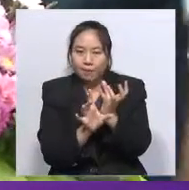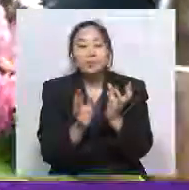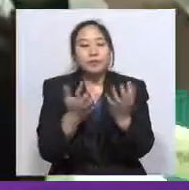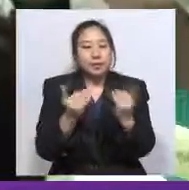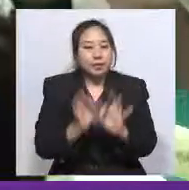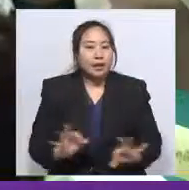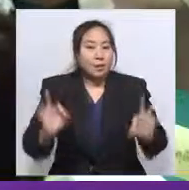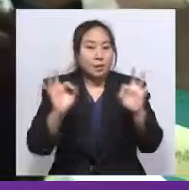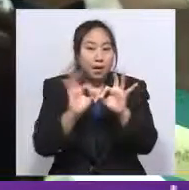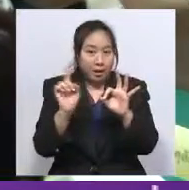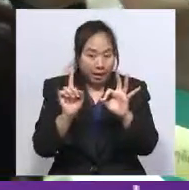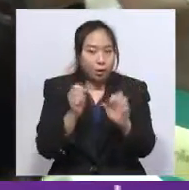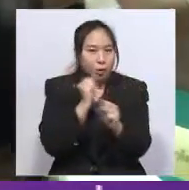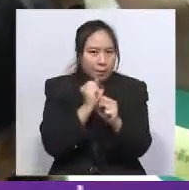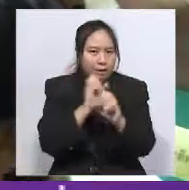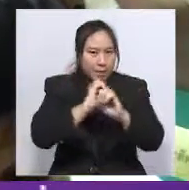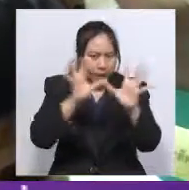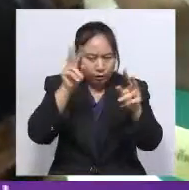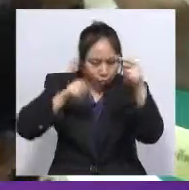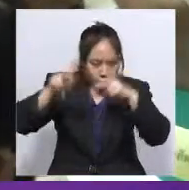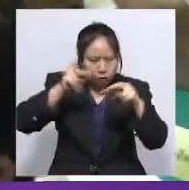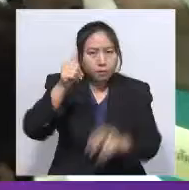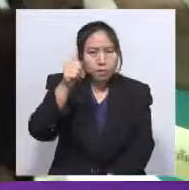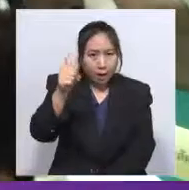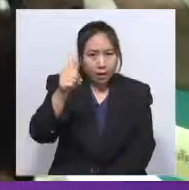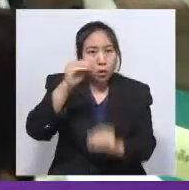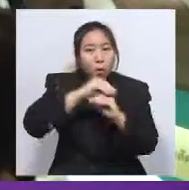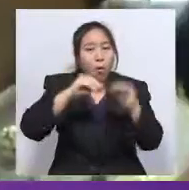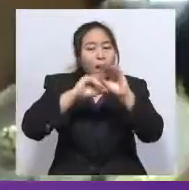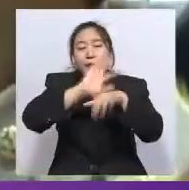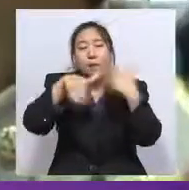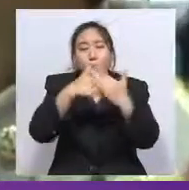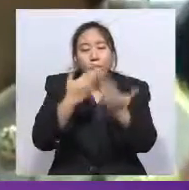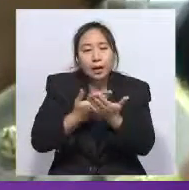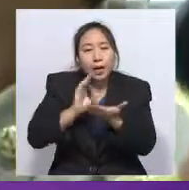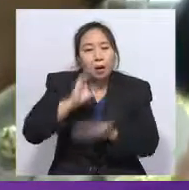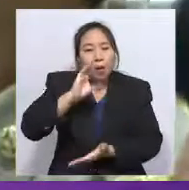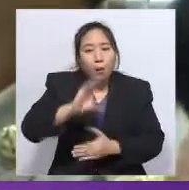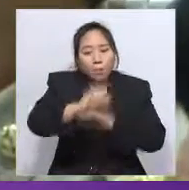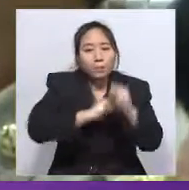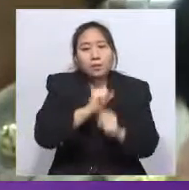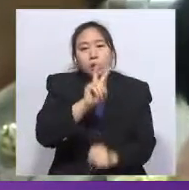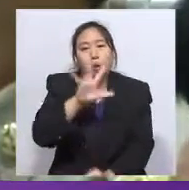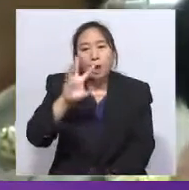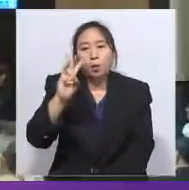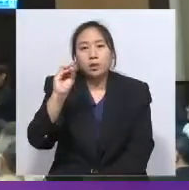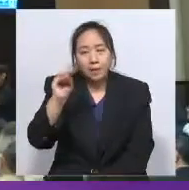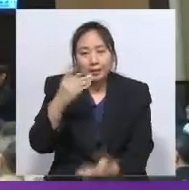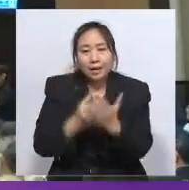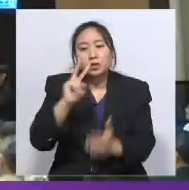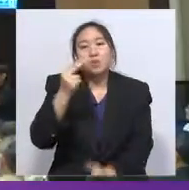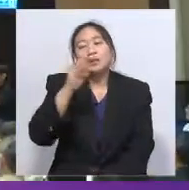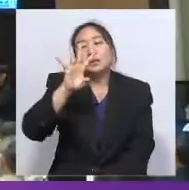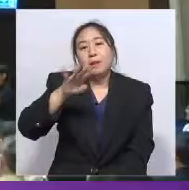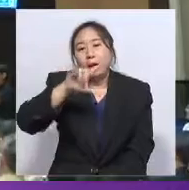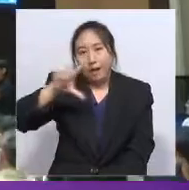พโดยได้เน้นย้ำถึงเรื่องความโปร่งใสตรวจสอบได้นะคะทุกโครงการในงบกลางปี2561จำนวน 24,000 ล้านบาท